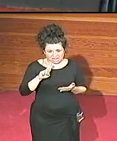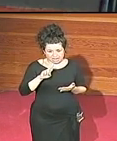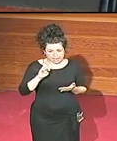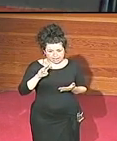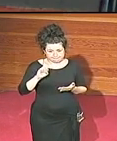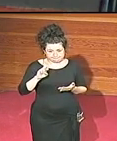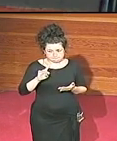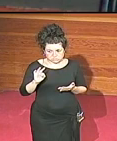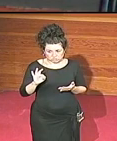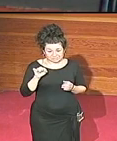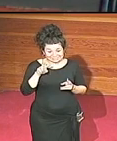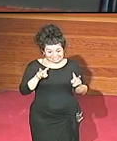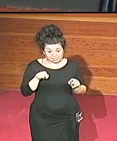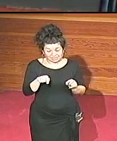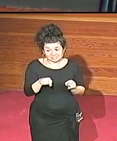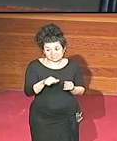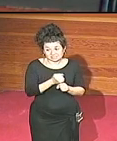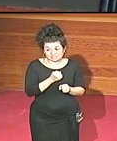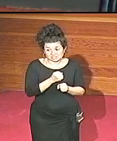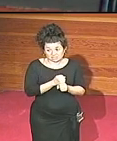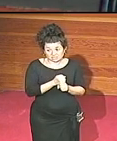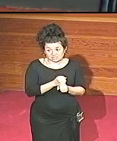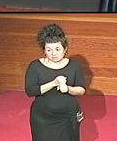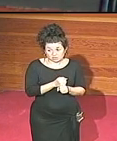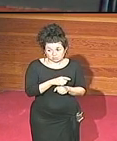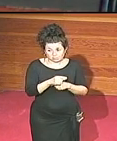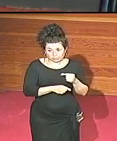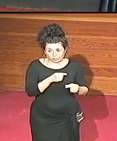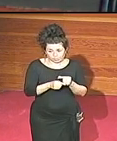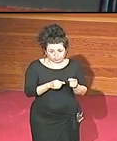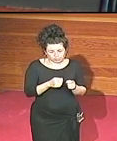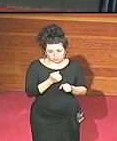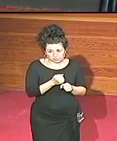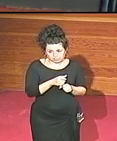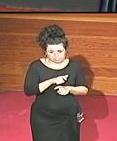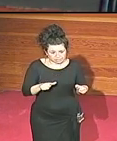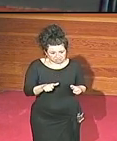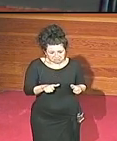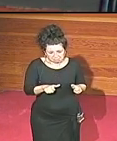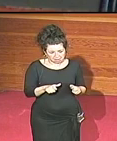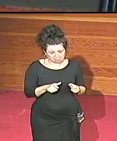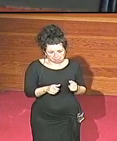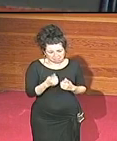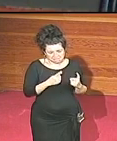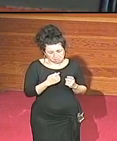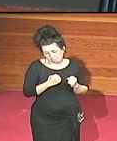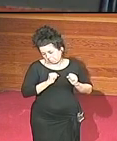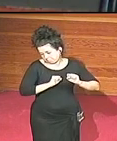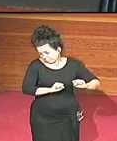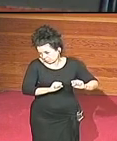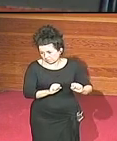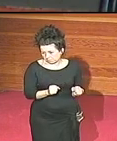gai hau. Eta nola, eta jende gehiago uko egiten dio, hain zuzen ere, informatzeari. Oparaldi